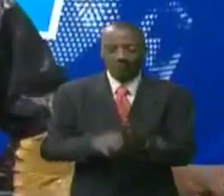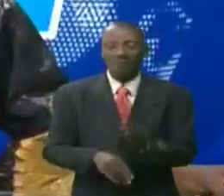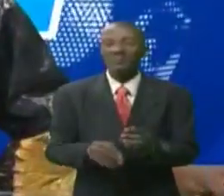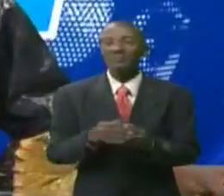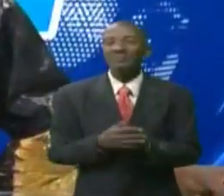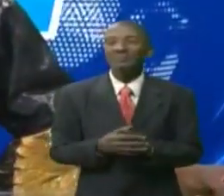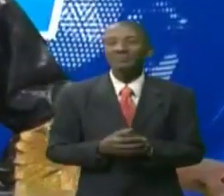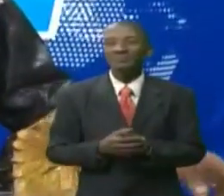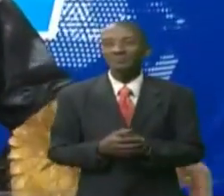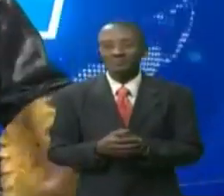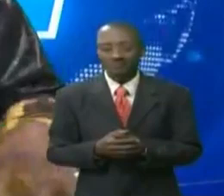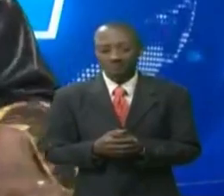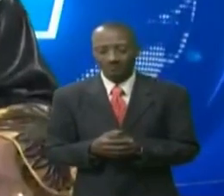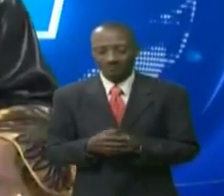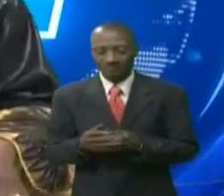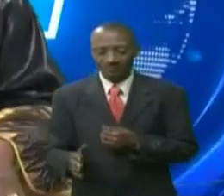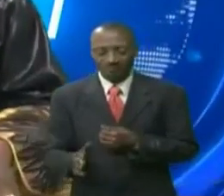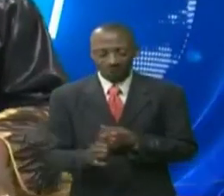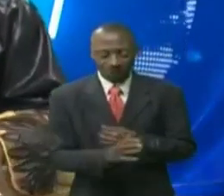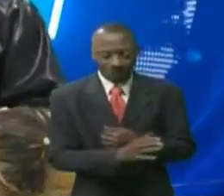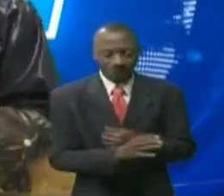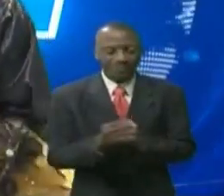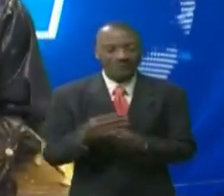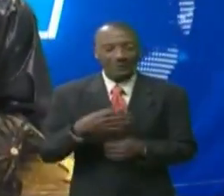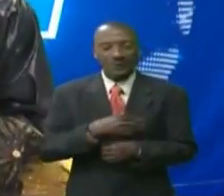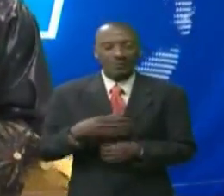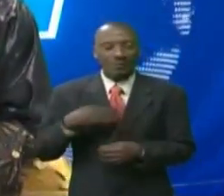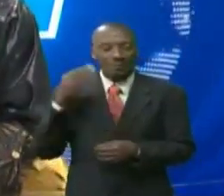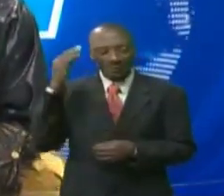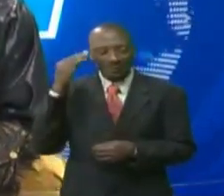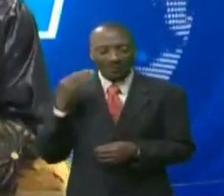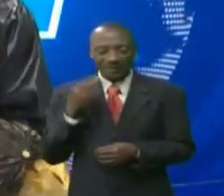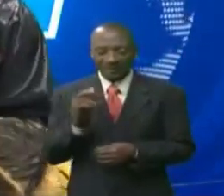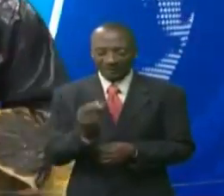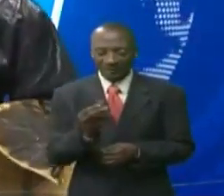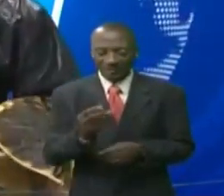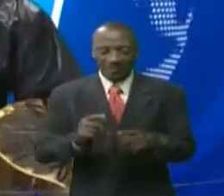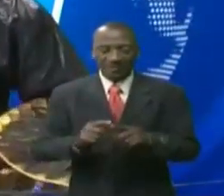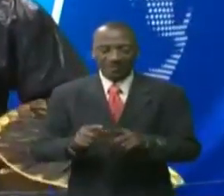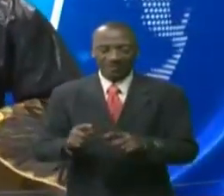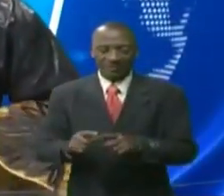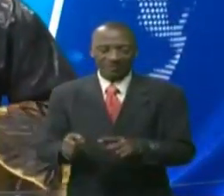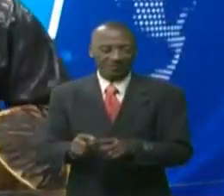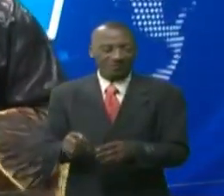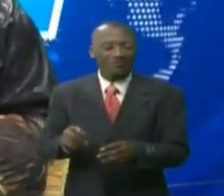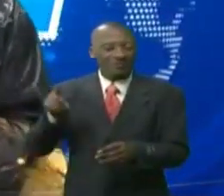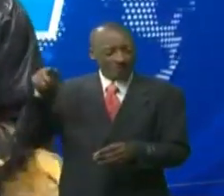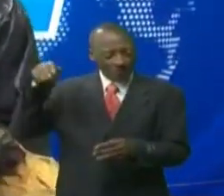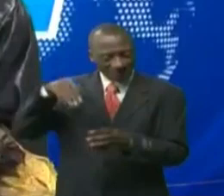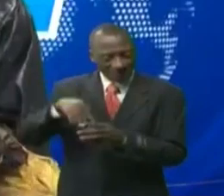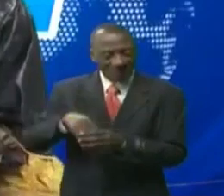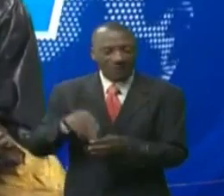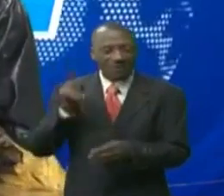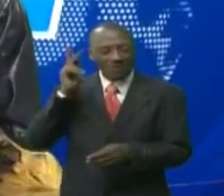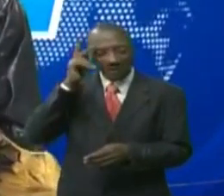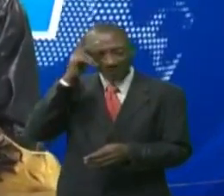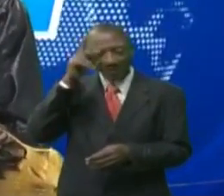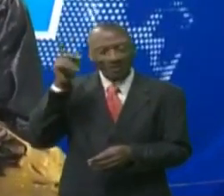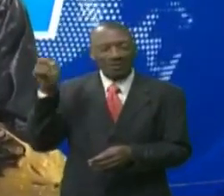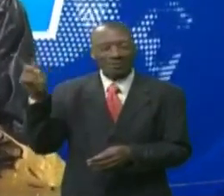provinces et la ministre de mine Antoinette samba kalambai sur place dans le haatanga a mis le cap sur le